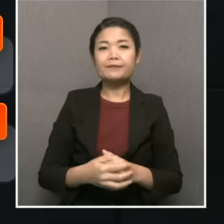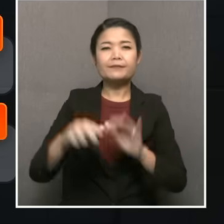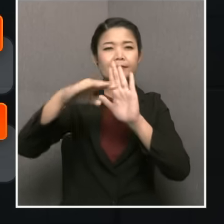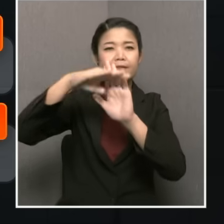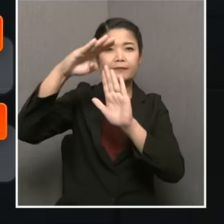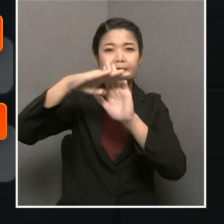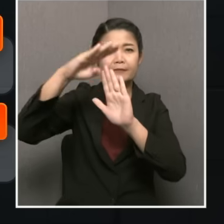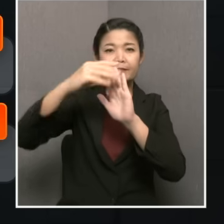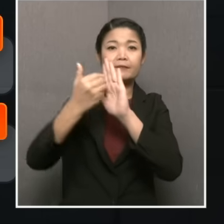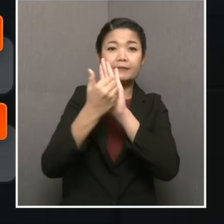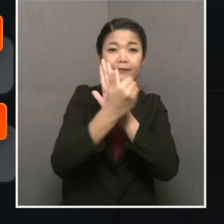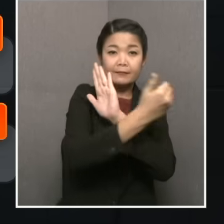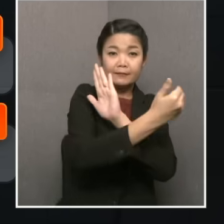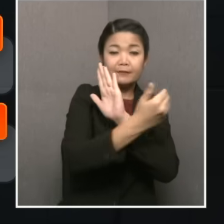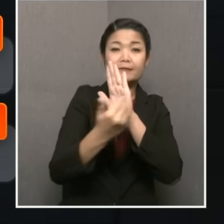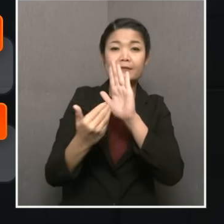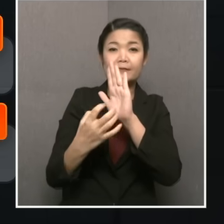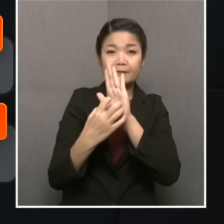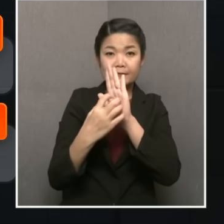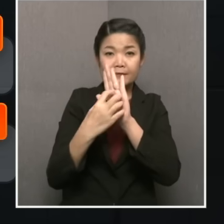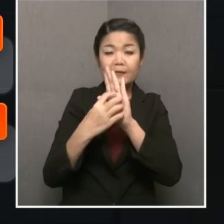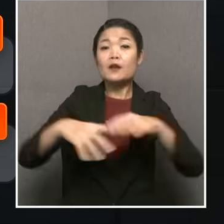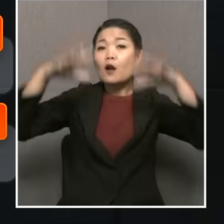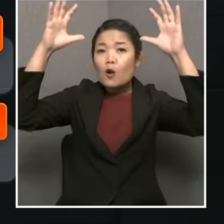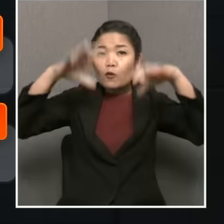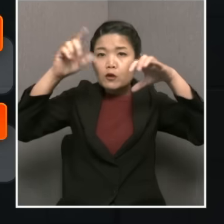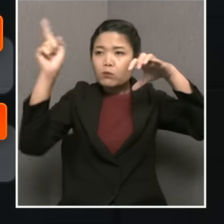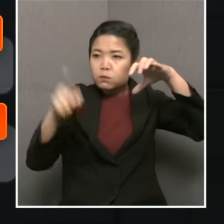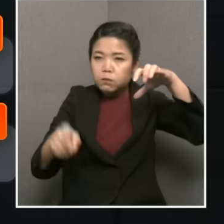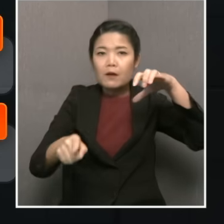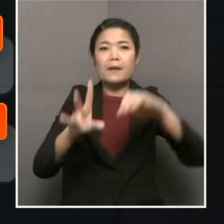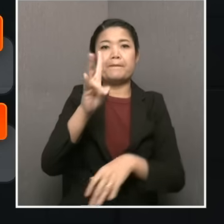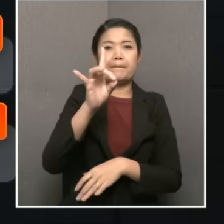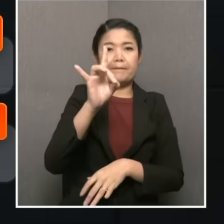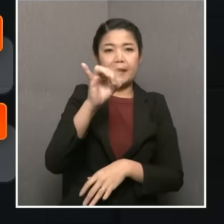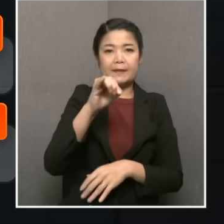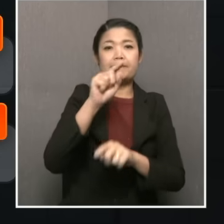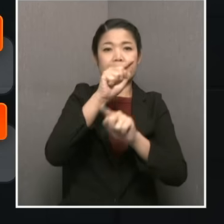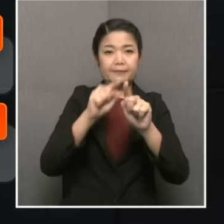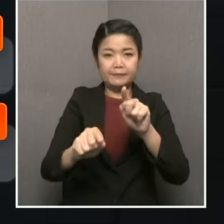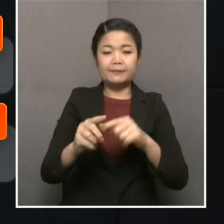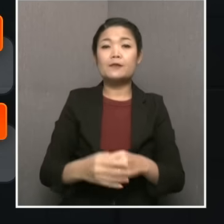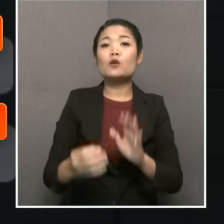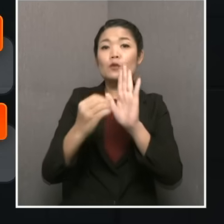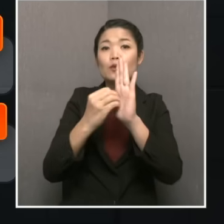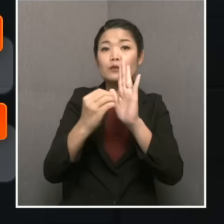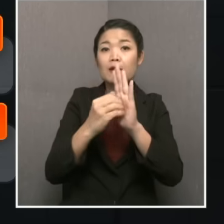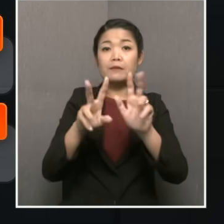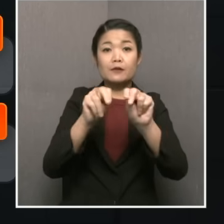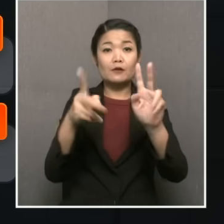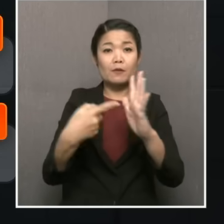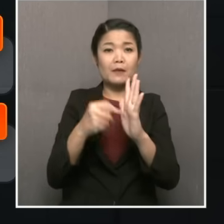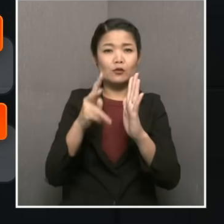เหนือภาคตะวันออกรวมถึงภาคกลางจะมีฝนฟ้าคะนองร้อยละ 80ของพื้นที่กรุงเทพมหานคร